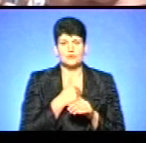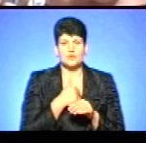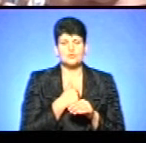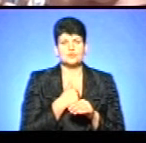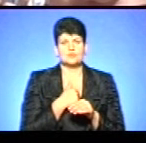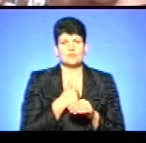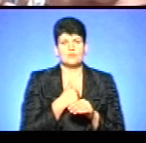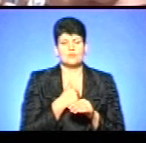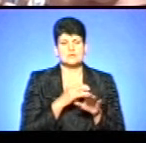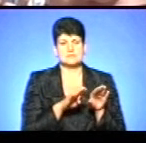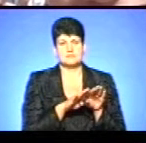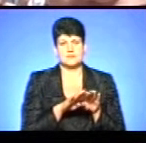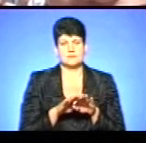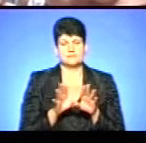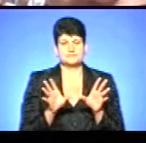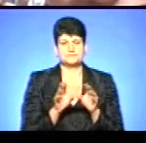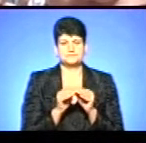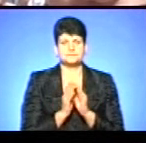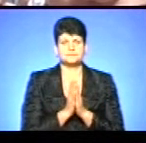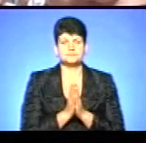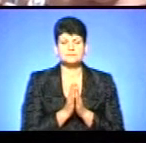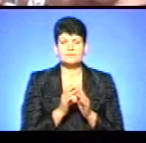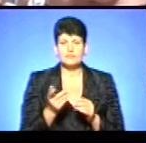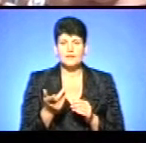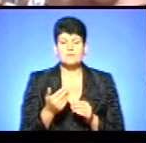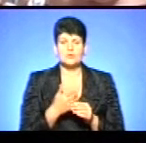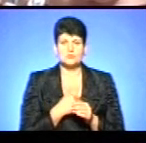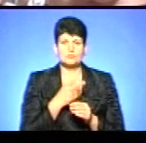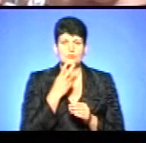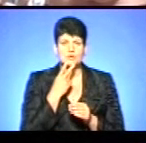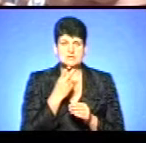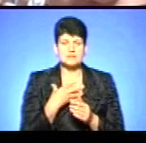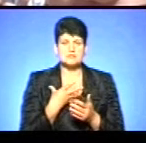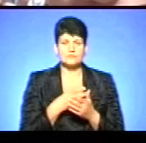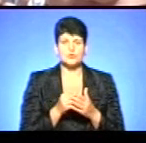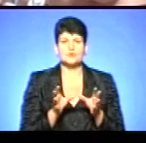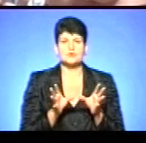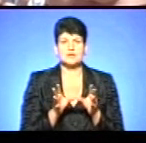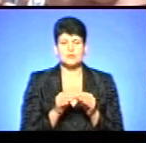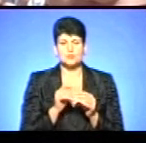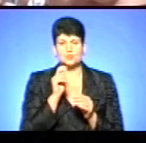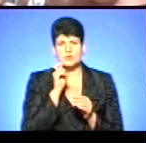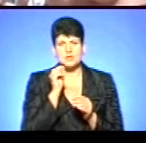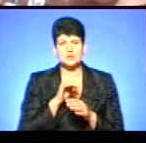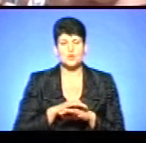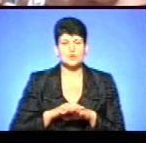молитву синхронно, спільно. Ми хочемо, власне, цією подією продемонструвати свою єдність, єдність нашого українського